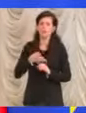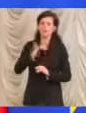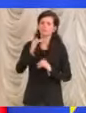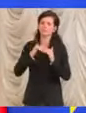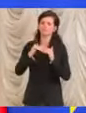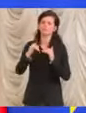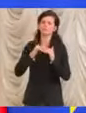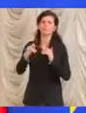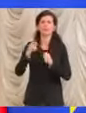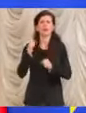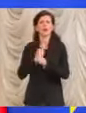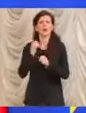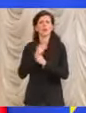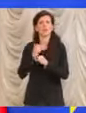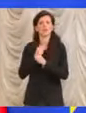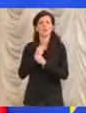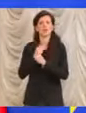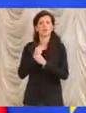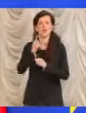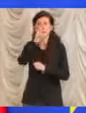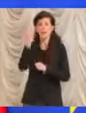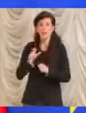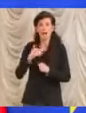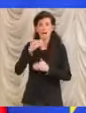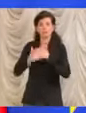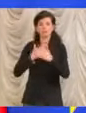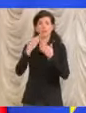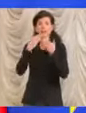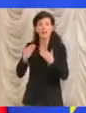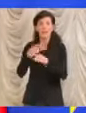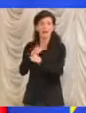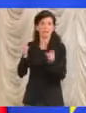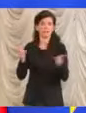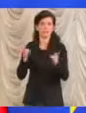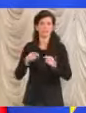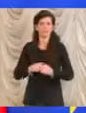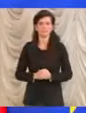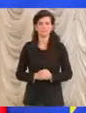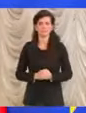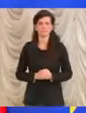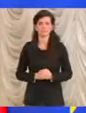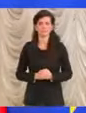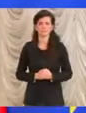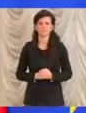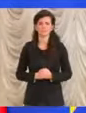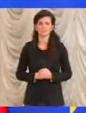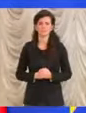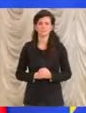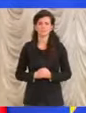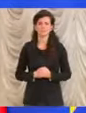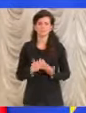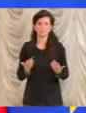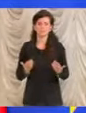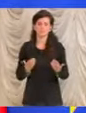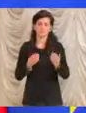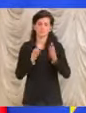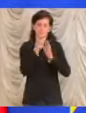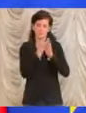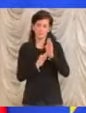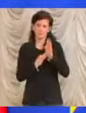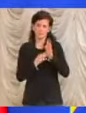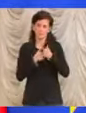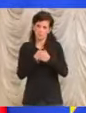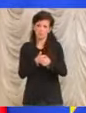ma andando avanti il paese mi dispiace che queste nuove misure capitano in un momento